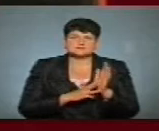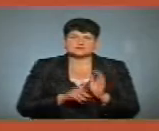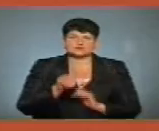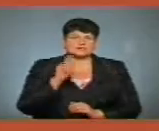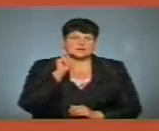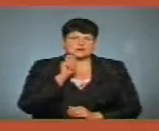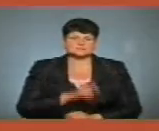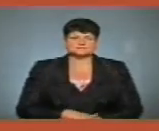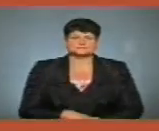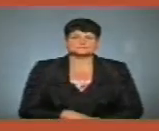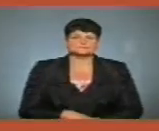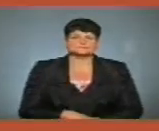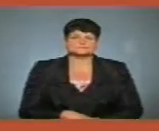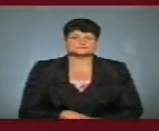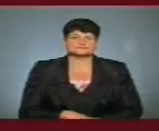рік.